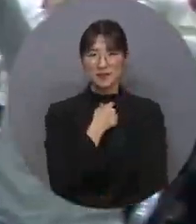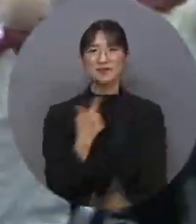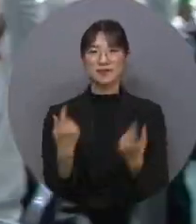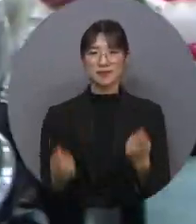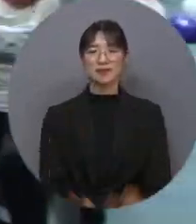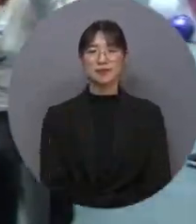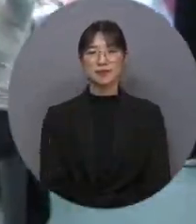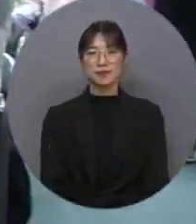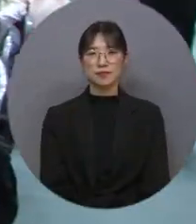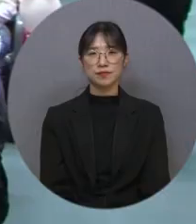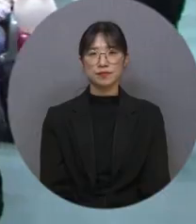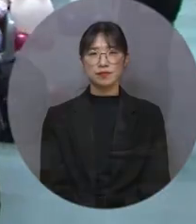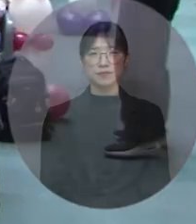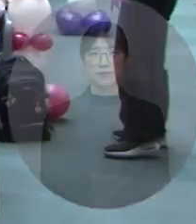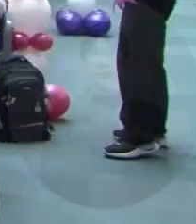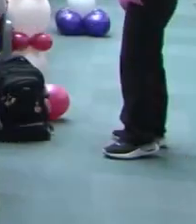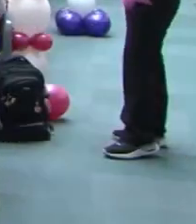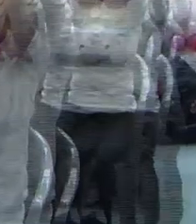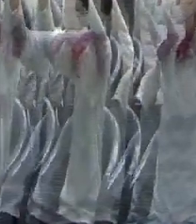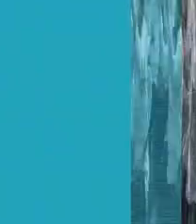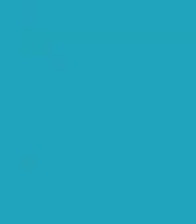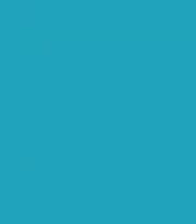복지TV 뉴스 황경량입니다.